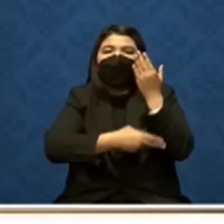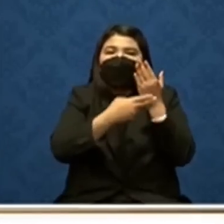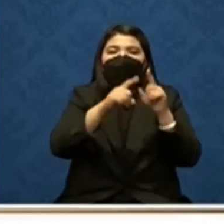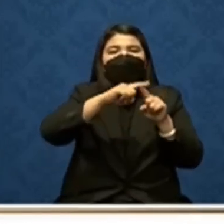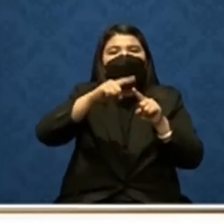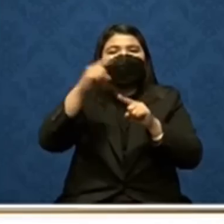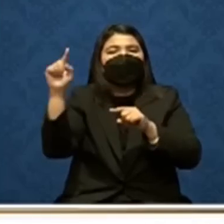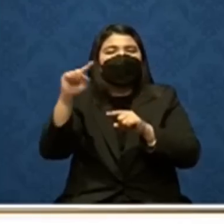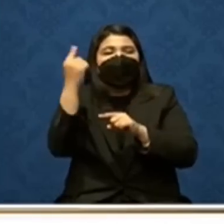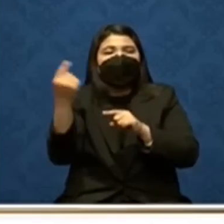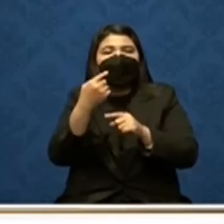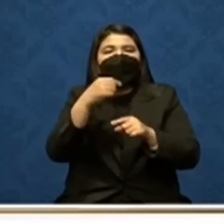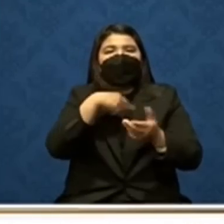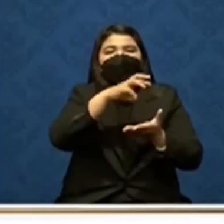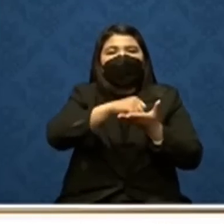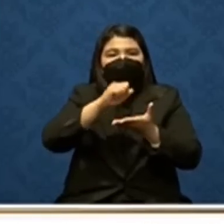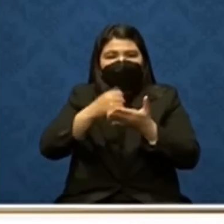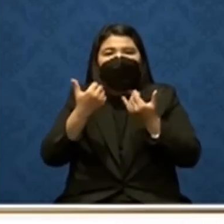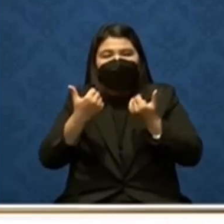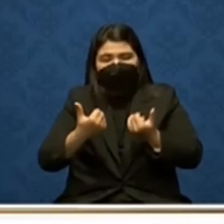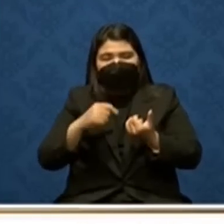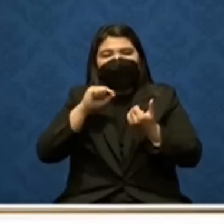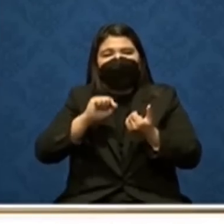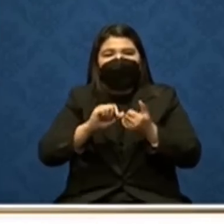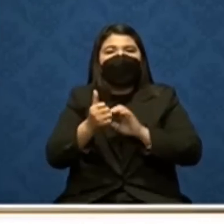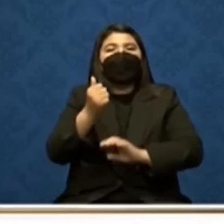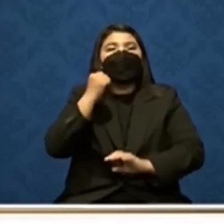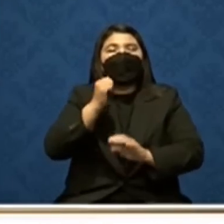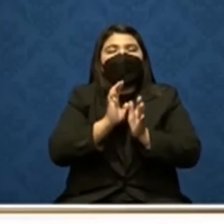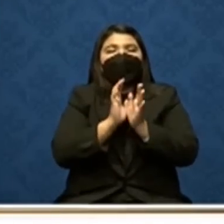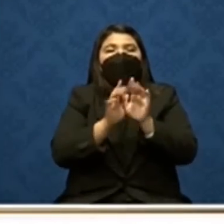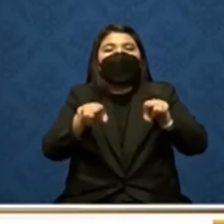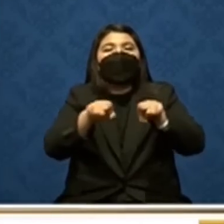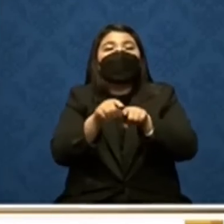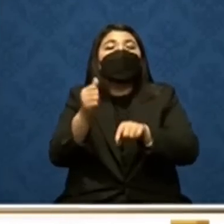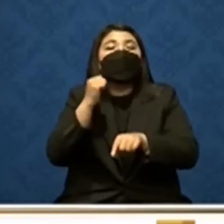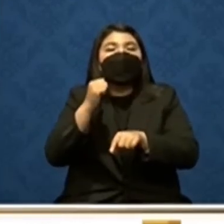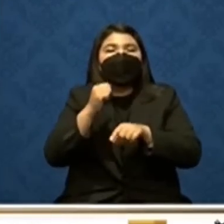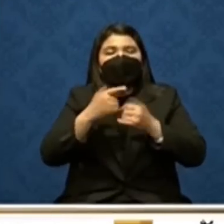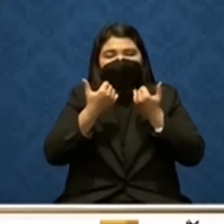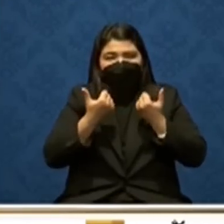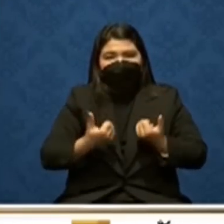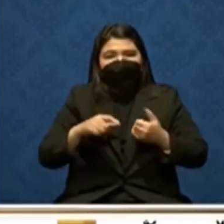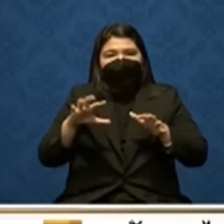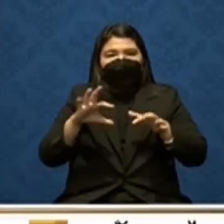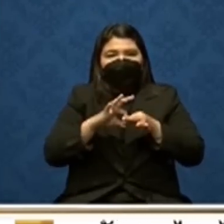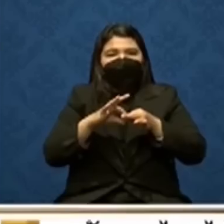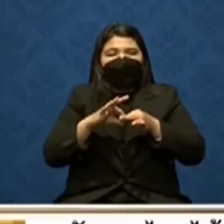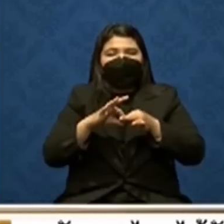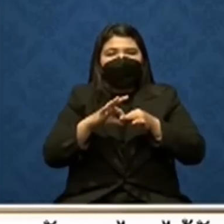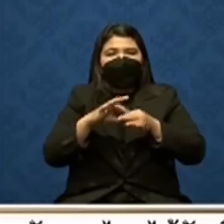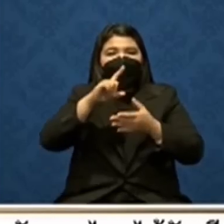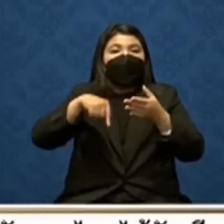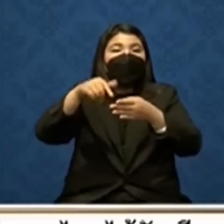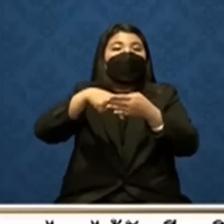ี่ก่อนทจะมีโวิดเรีบร้อยในเรื่องของการเมืองเรื่ของการเลอกตั้งแล้เพง